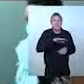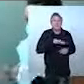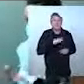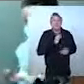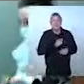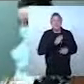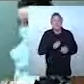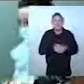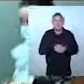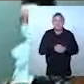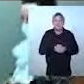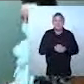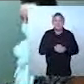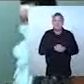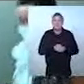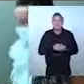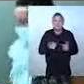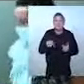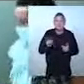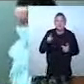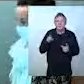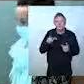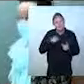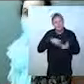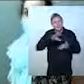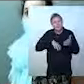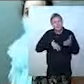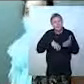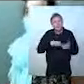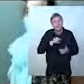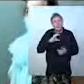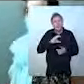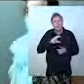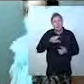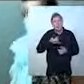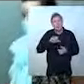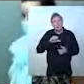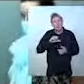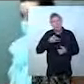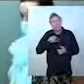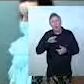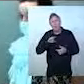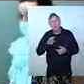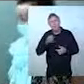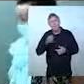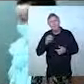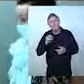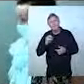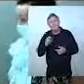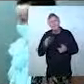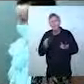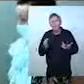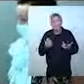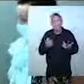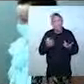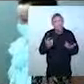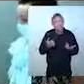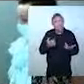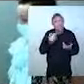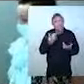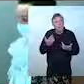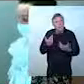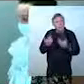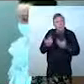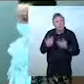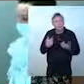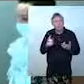coup vous avez pu vous imprégner du rapport Klopfer, mais ici j'ai mis pour moi la slide qui montre quand même assez clairement